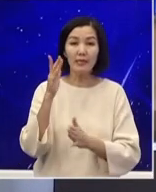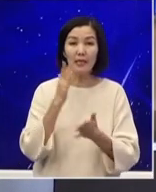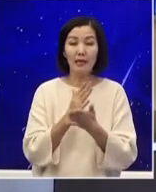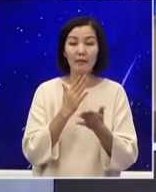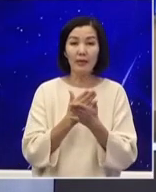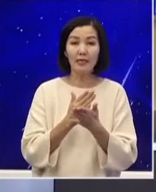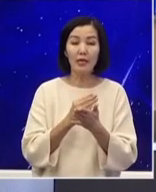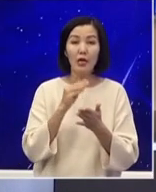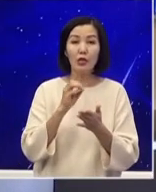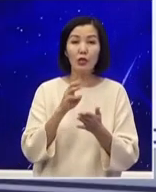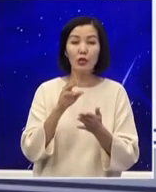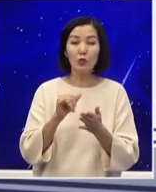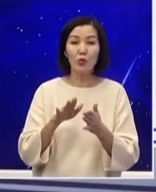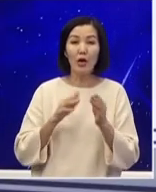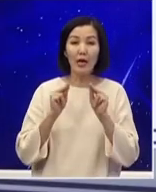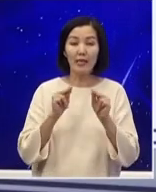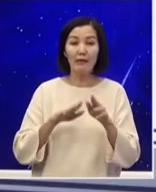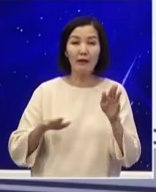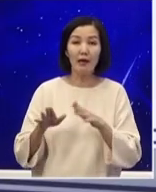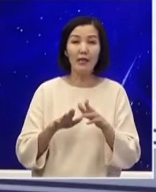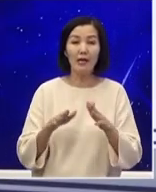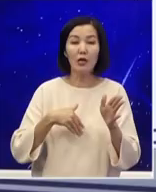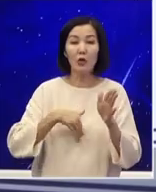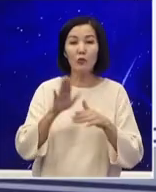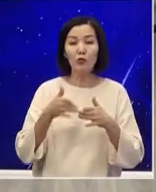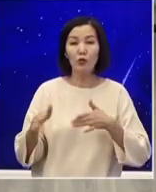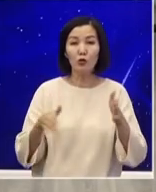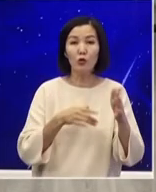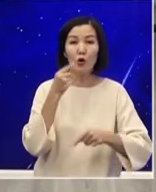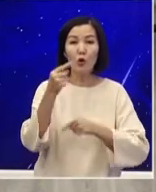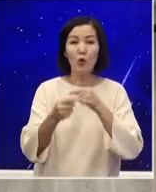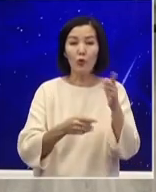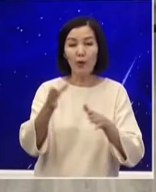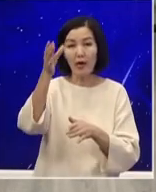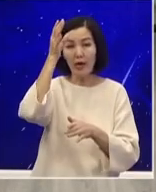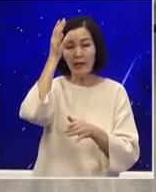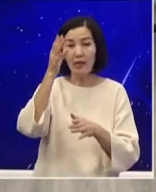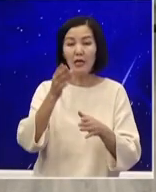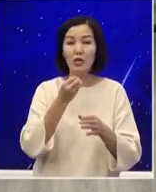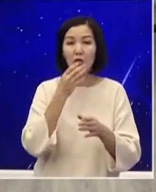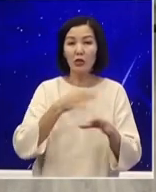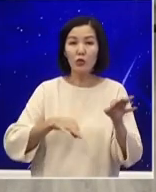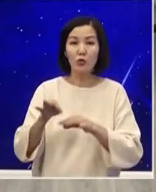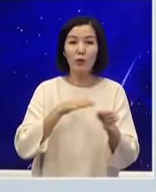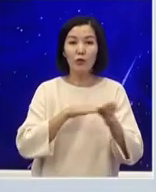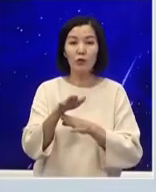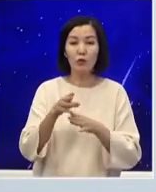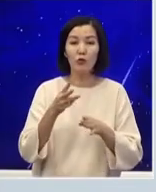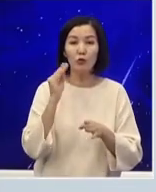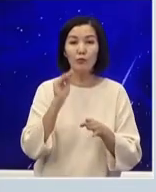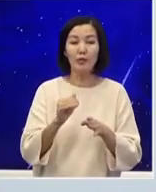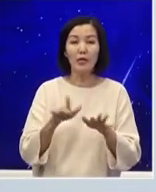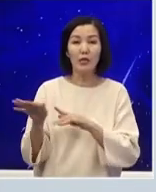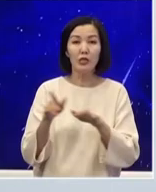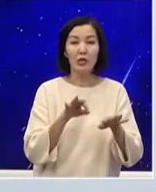Мәселен, Жетісу адалдық алаңы, сапалы жол, адал ұрпақ жобалары қарқынды жүзеге асып жатыр. Жыл басынан 3000-нан аса